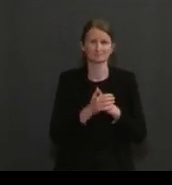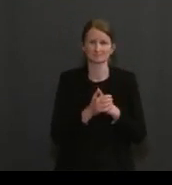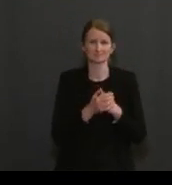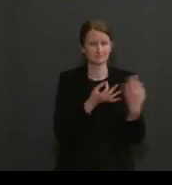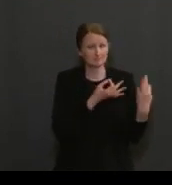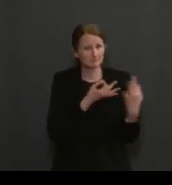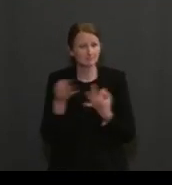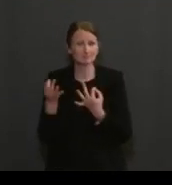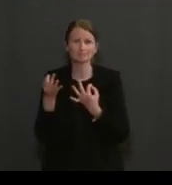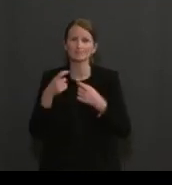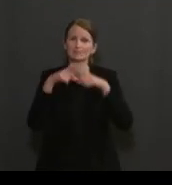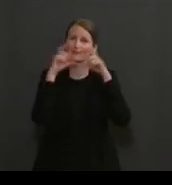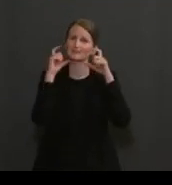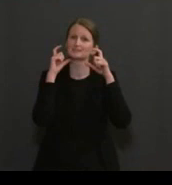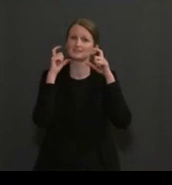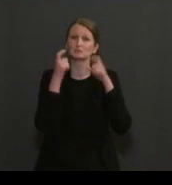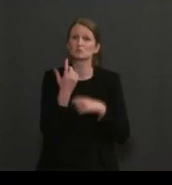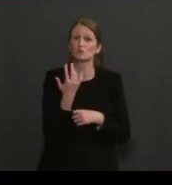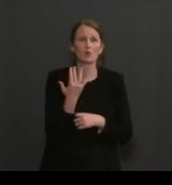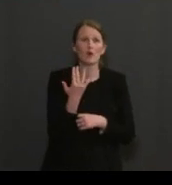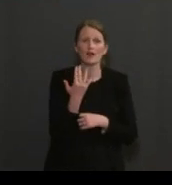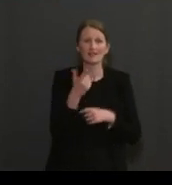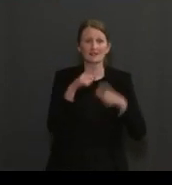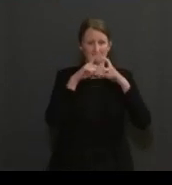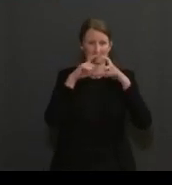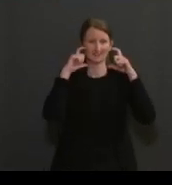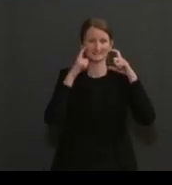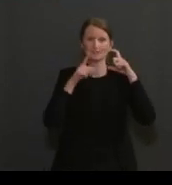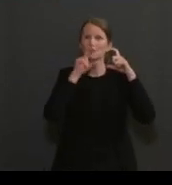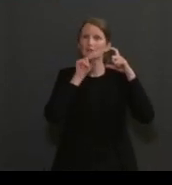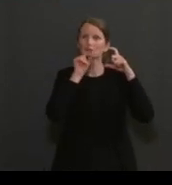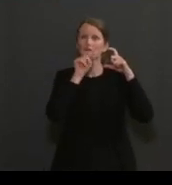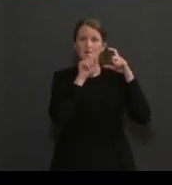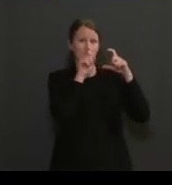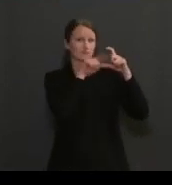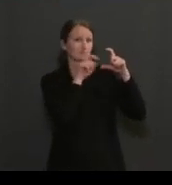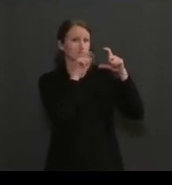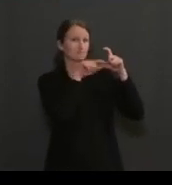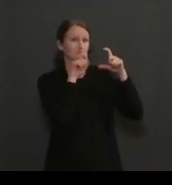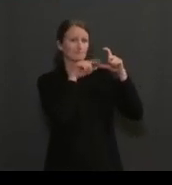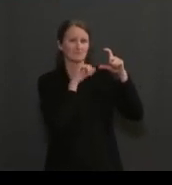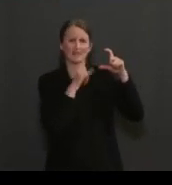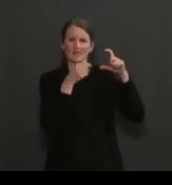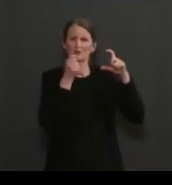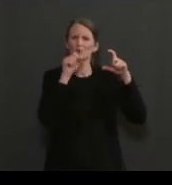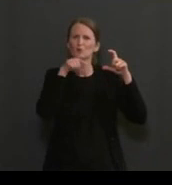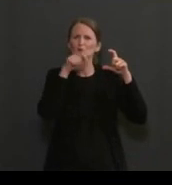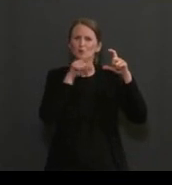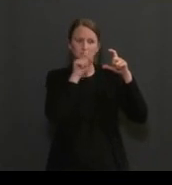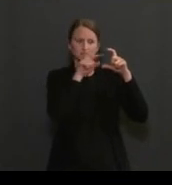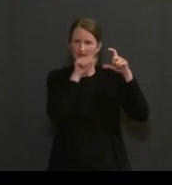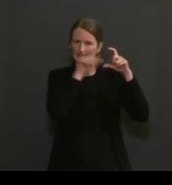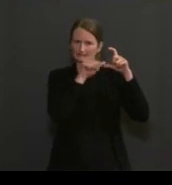ces micro-gouttelettes. En effet, il n'y a pas forcément beaucoup de micro-gouttelettes qui sortent directement de notre